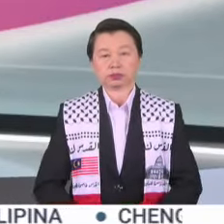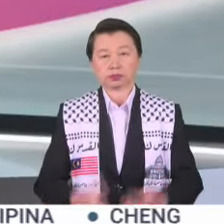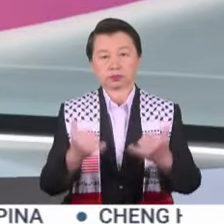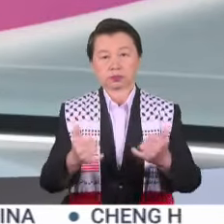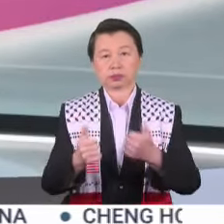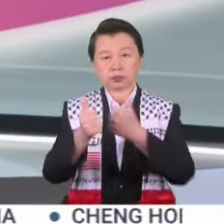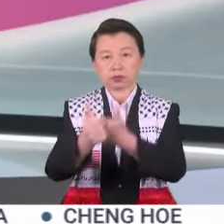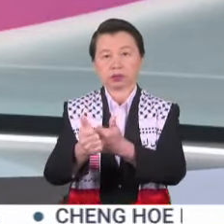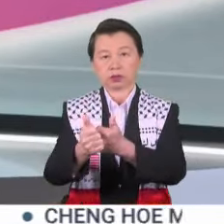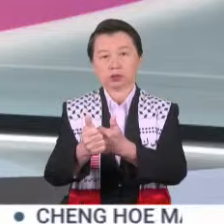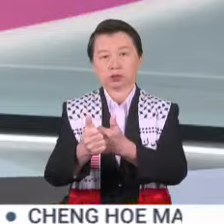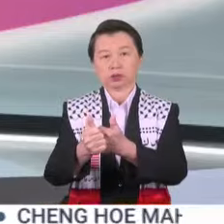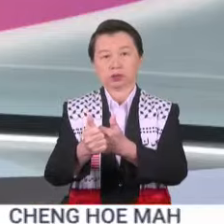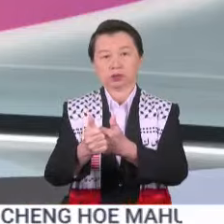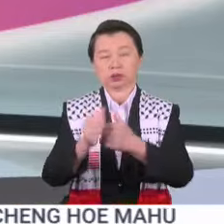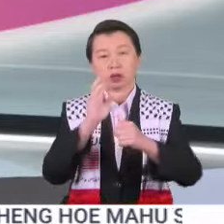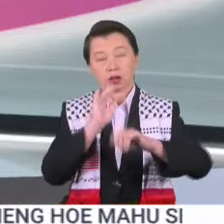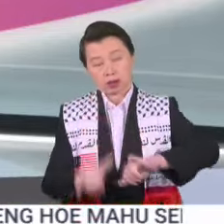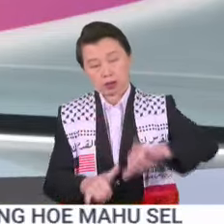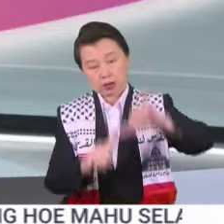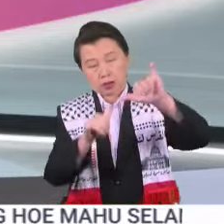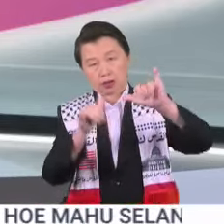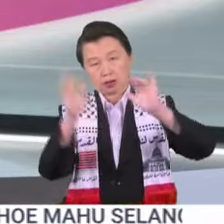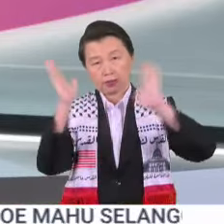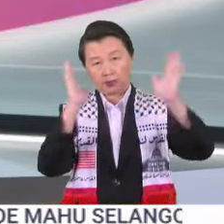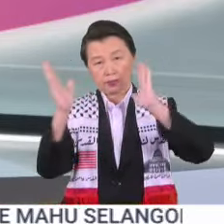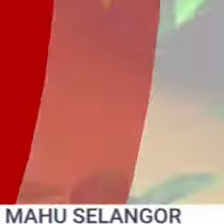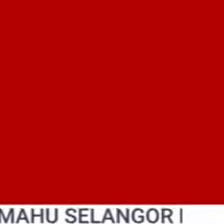Terusnya kita ikuti rangkuman paras air di seluruh negara.